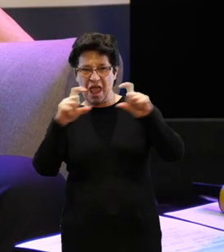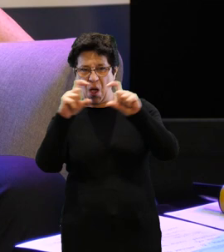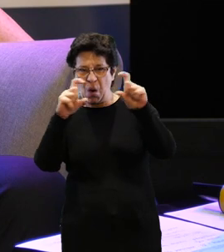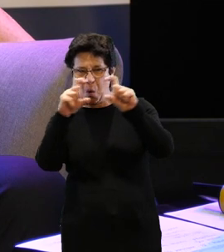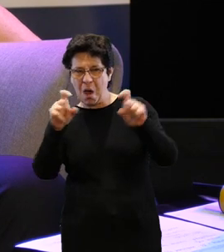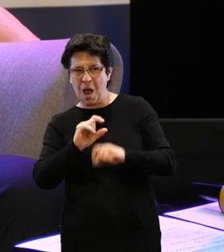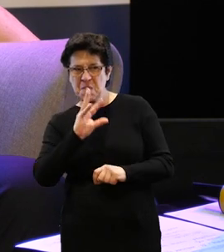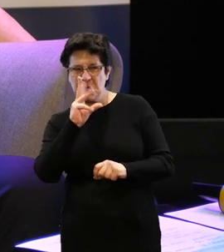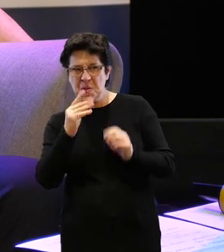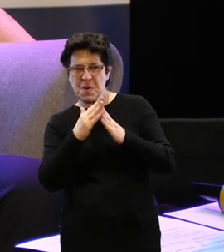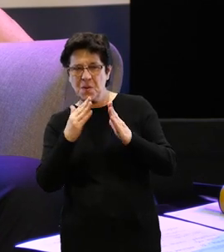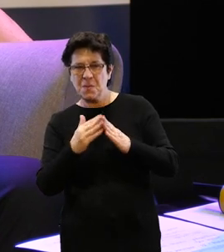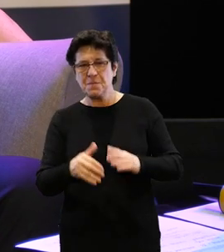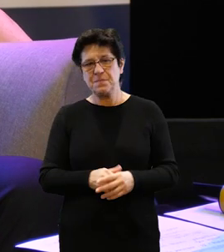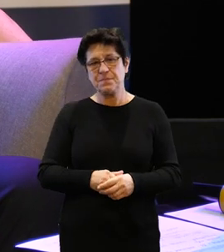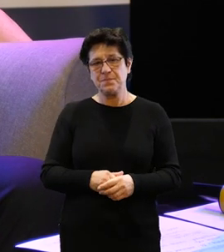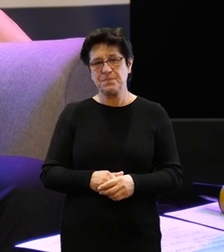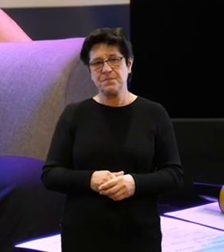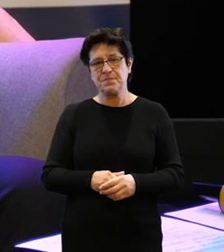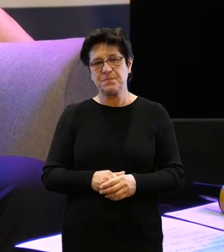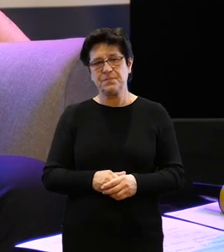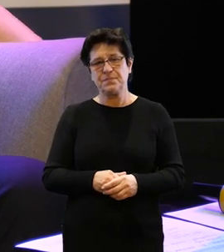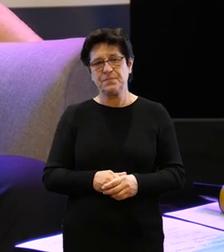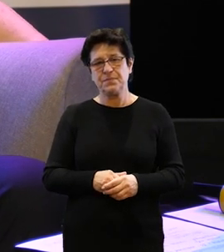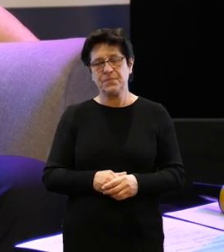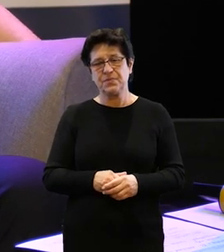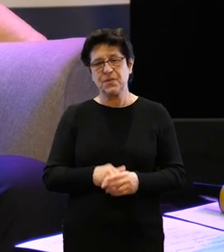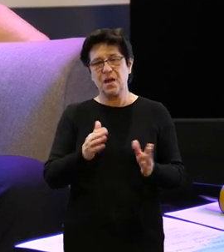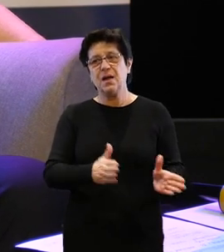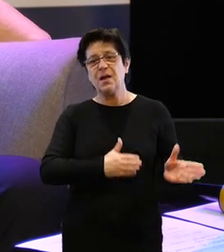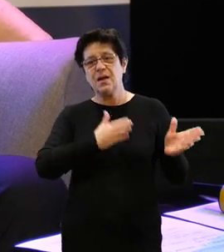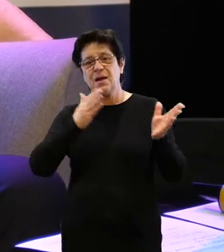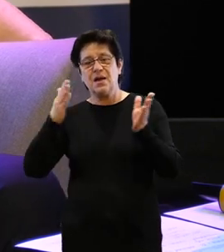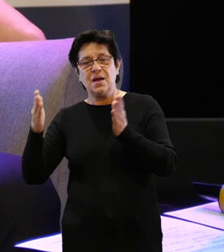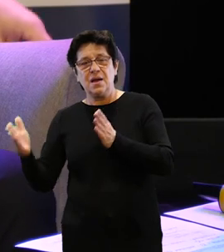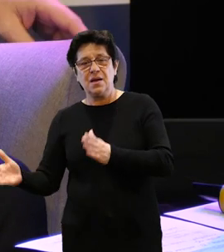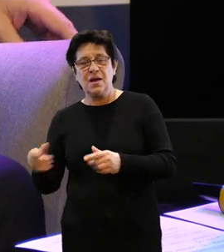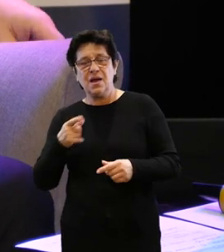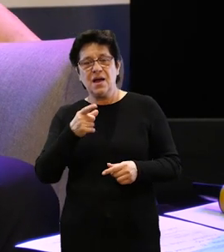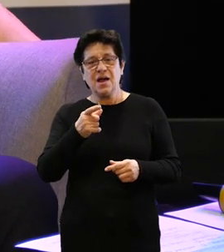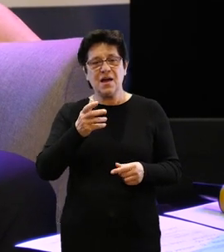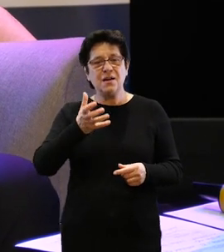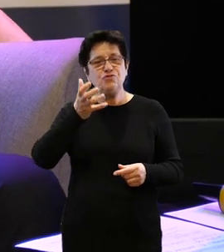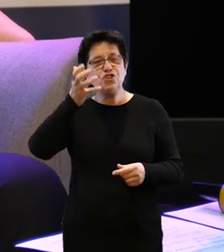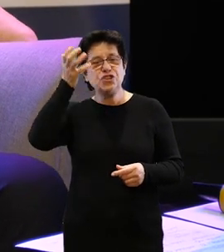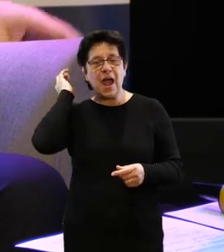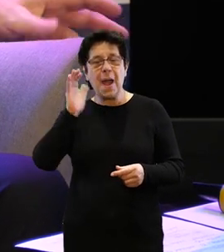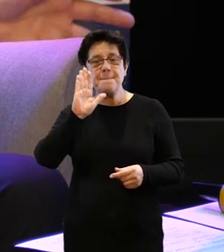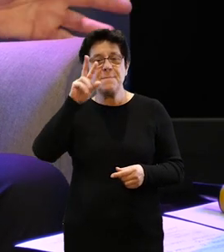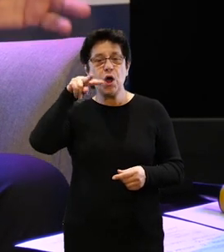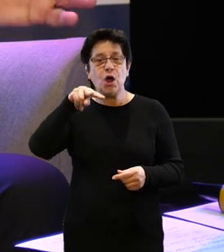tam dobrze kolejny przykład tego czeskiego browa bo Proszę zwrócić